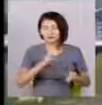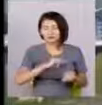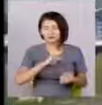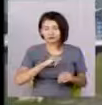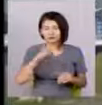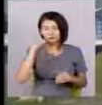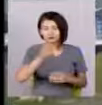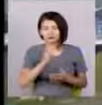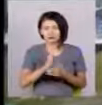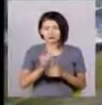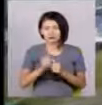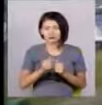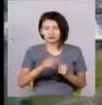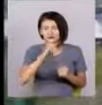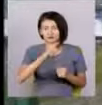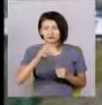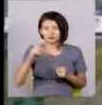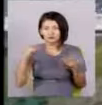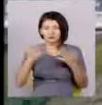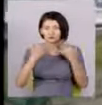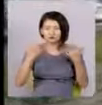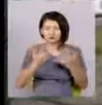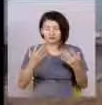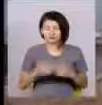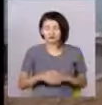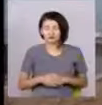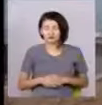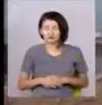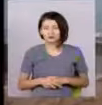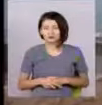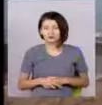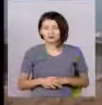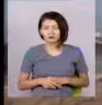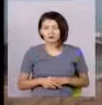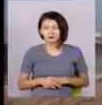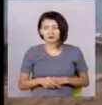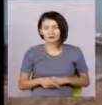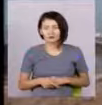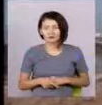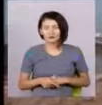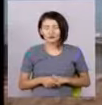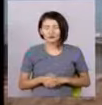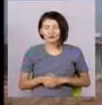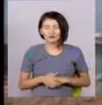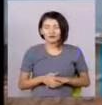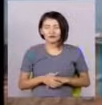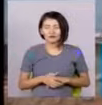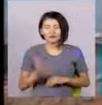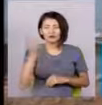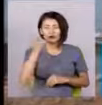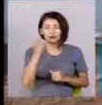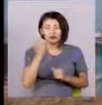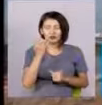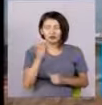Ондағы мақсат адамдарға қарапайым сақтық шараларын ұғындыру. Әрдайым, әр адам суға,